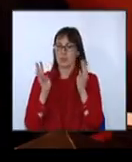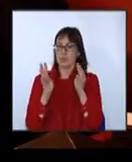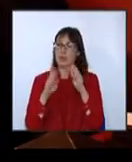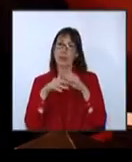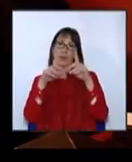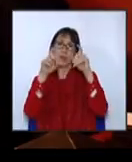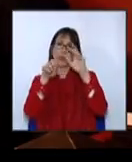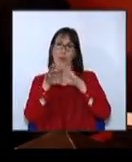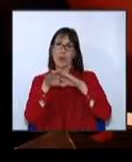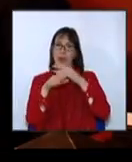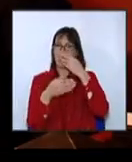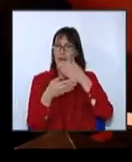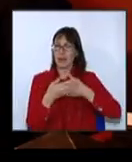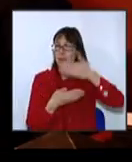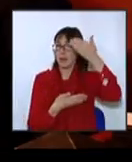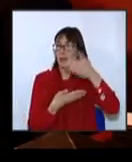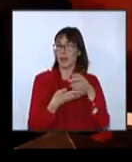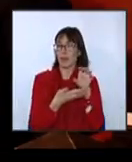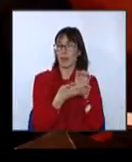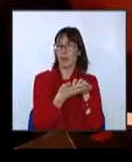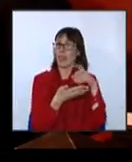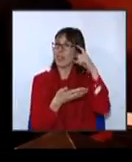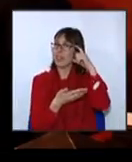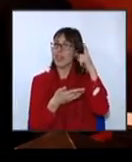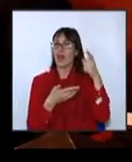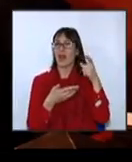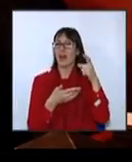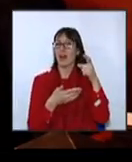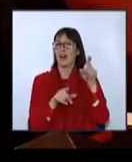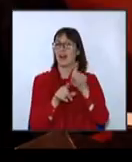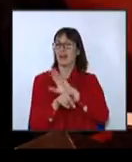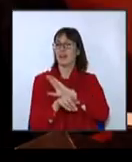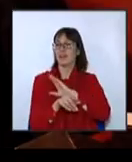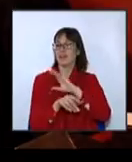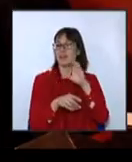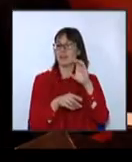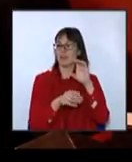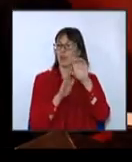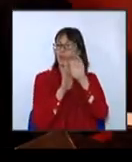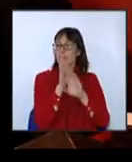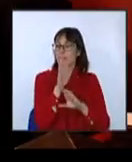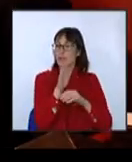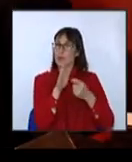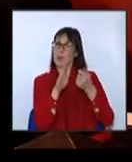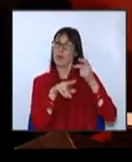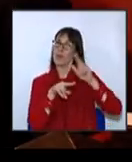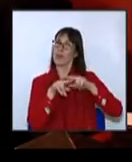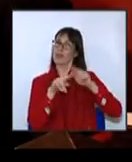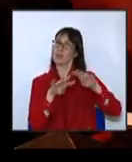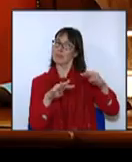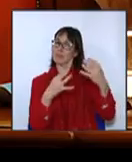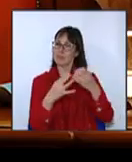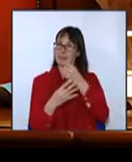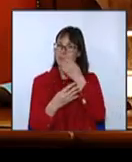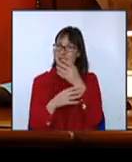comunicació. Llavors, evidentment, aprofitant el dia de la Constitució, doncs fer festa i res més, no? I la pregunta en concret